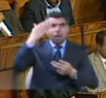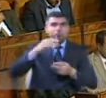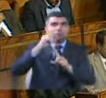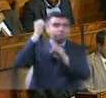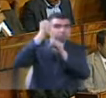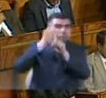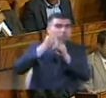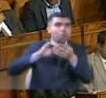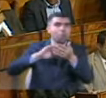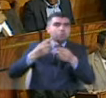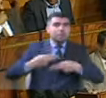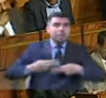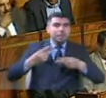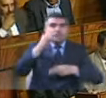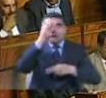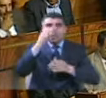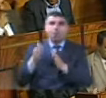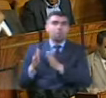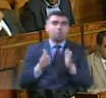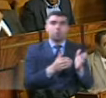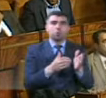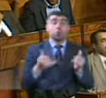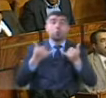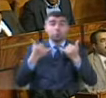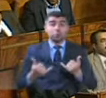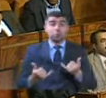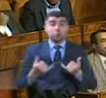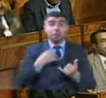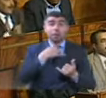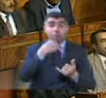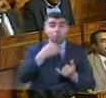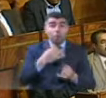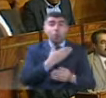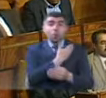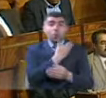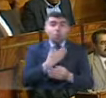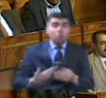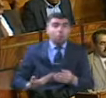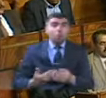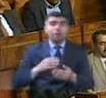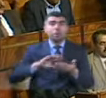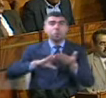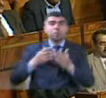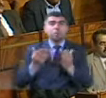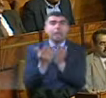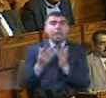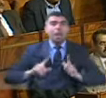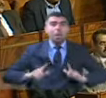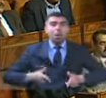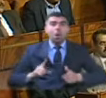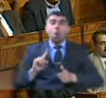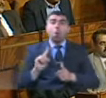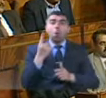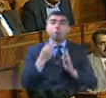هو الزمن السياسي. كان حريا بكم اليوم أن تعترفوا بأن هذه الحكومة لم تجعل من قضية التربية والتكوين رهانا